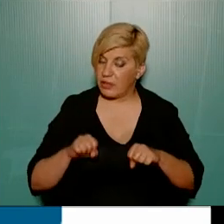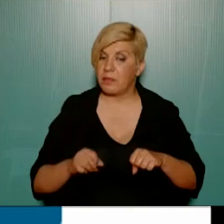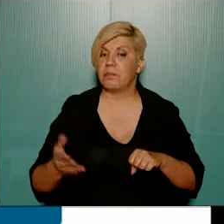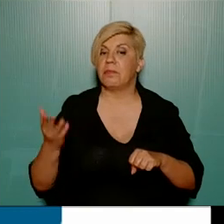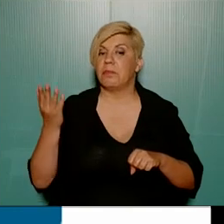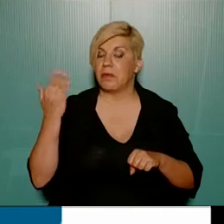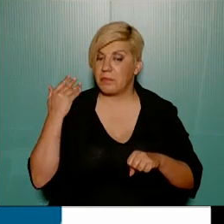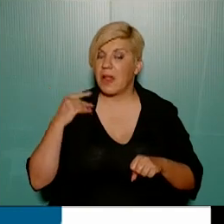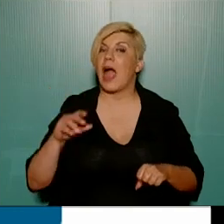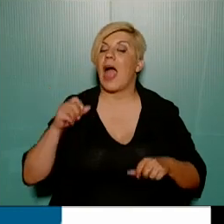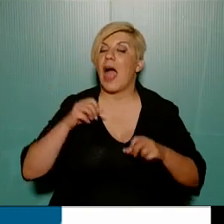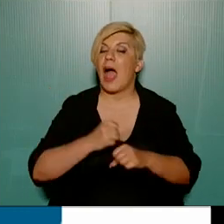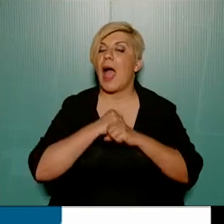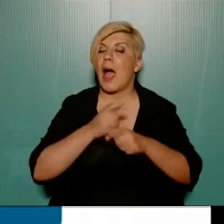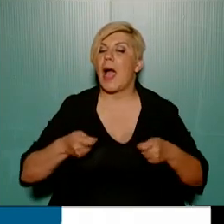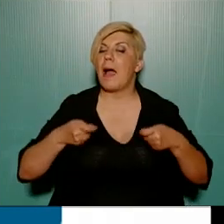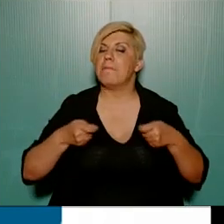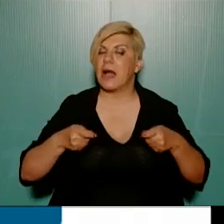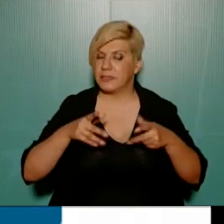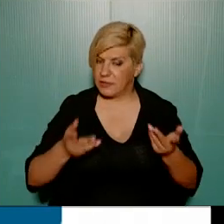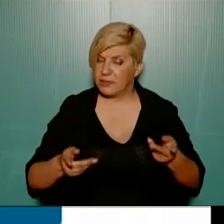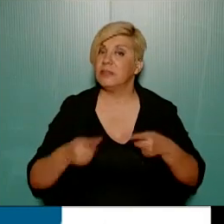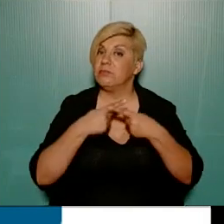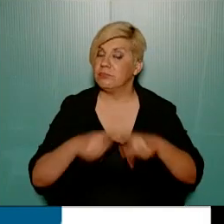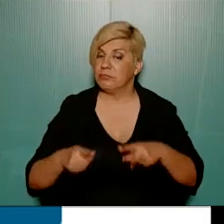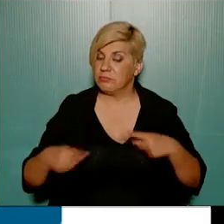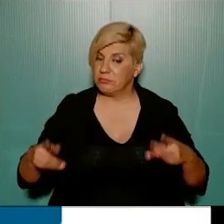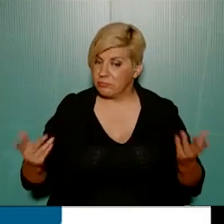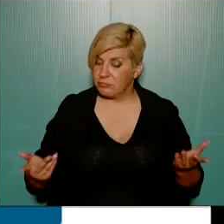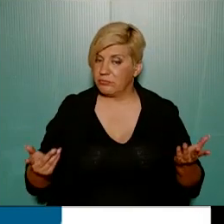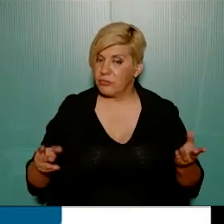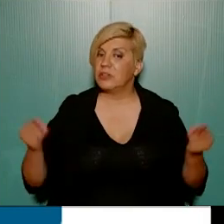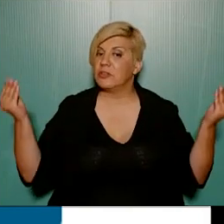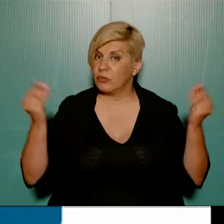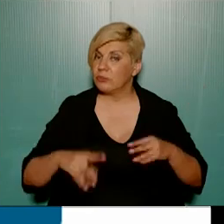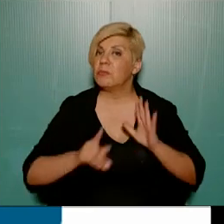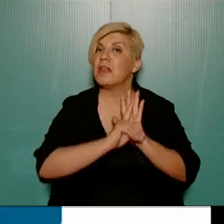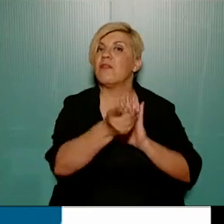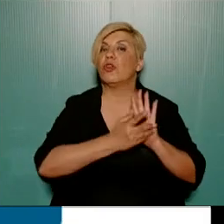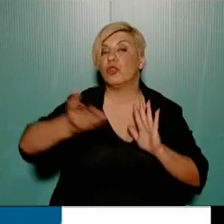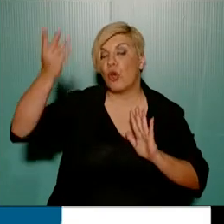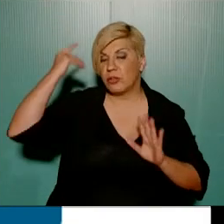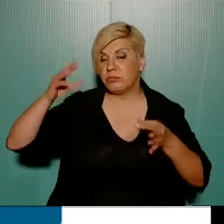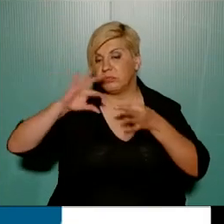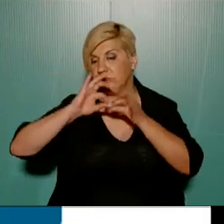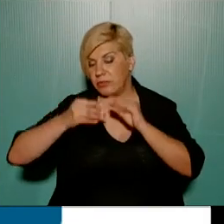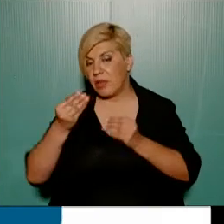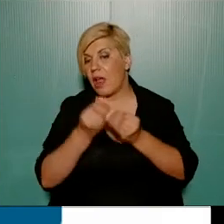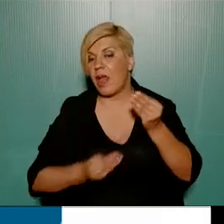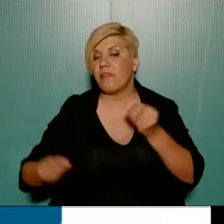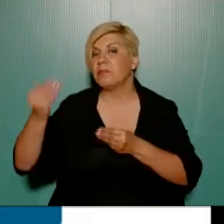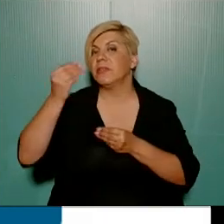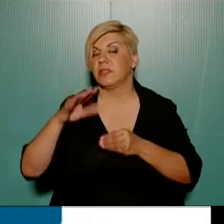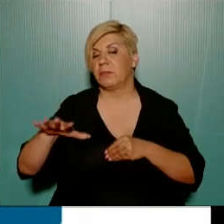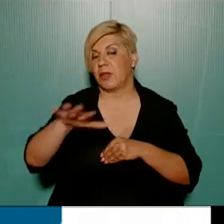παλιά άμαξες, να γίνει δηλαδή ένα σύνολο, ένα μουσιακός χώρος που θα αναβαθμίσει και την περιοχή